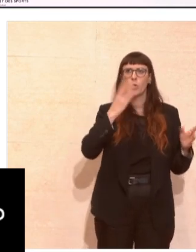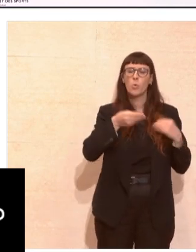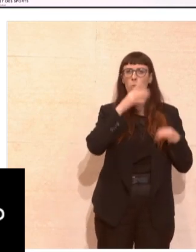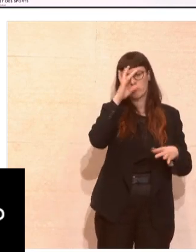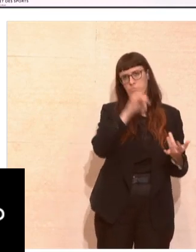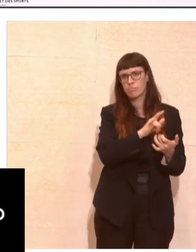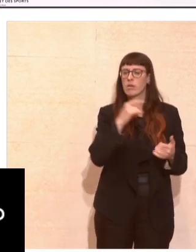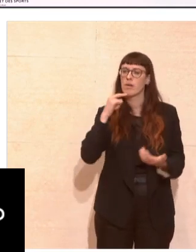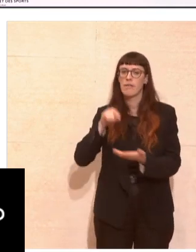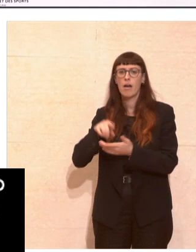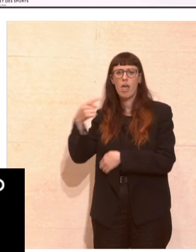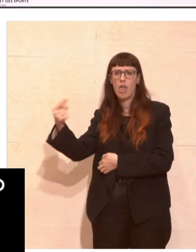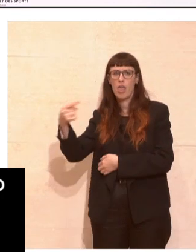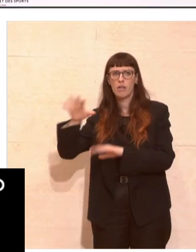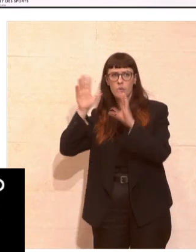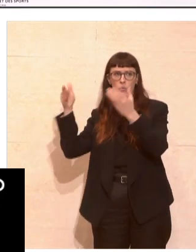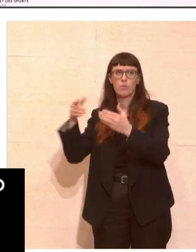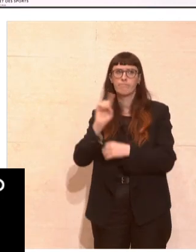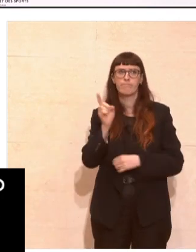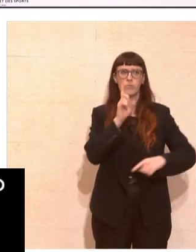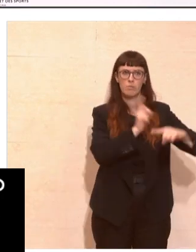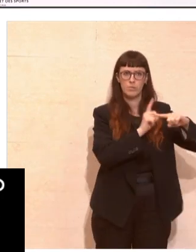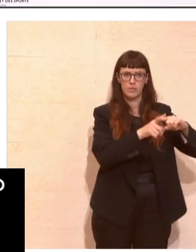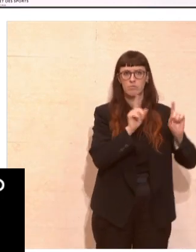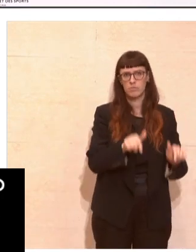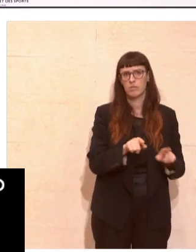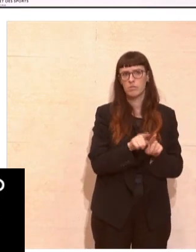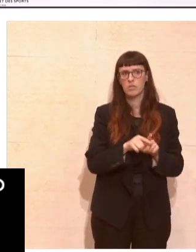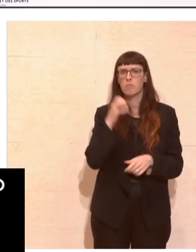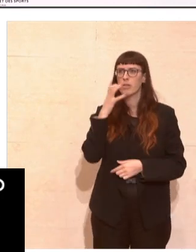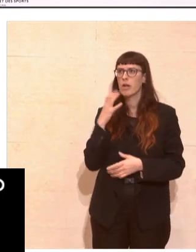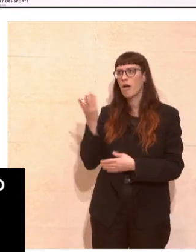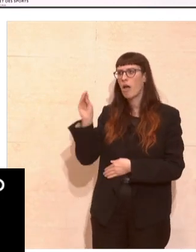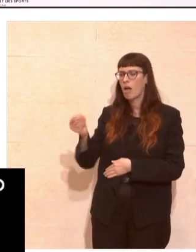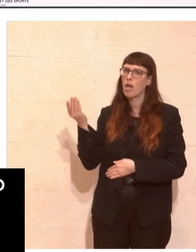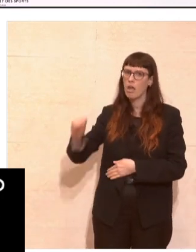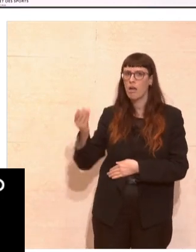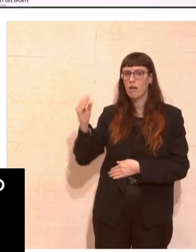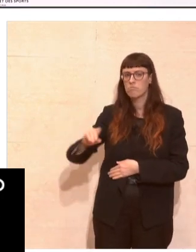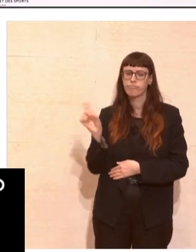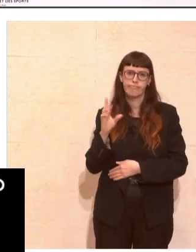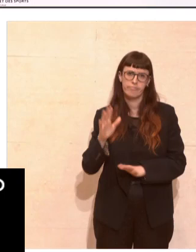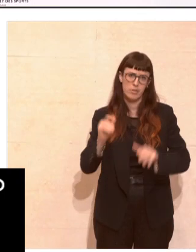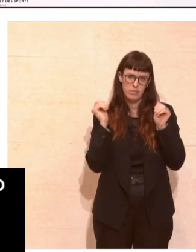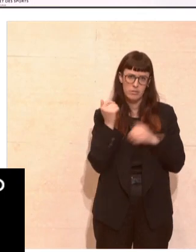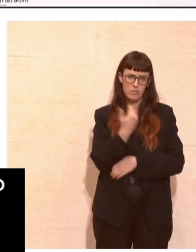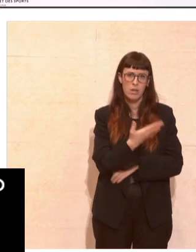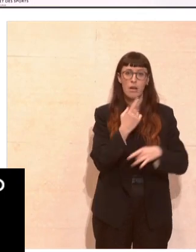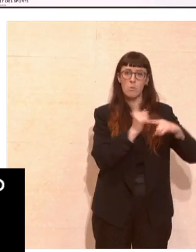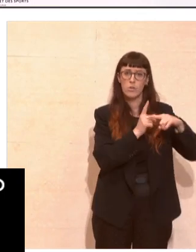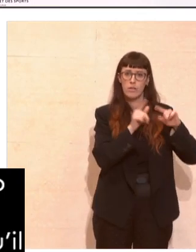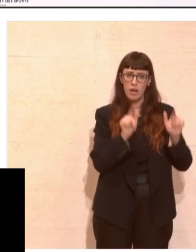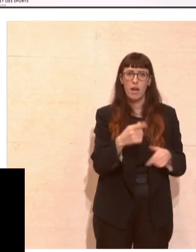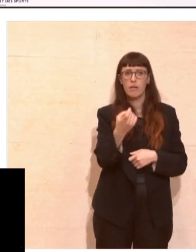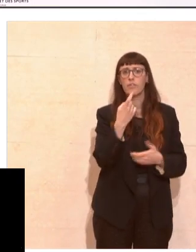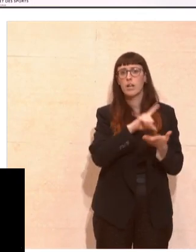culpabiliser les adultes et les adolescents à chaque fois qu'ils ouvrent leur téléphone. Quels sont ces points positifs qui sont relevés par la